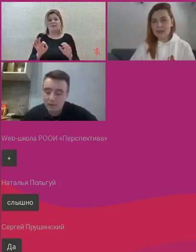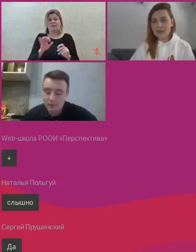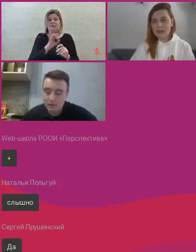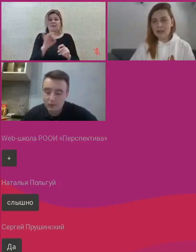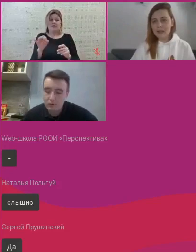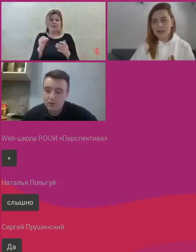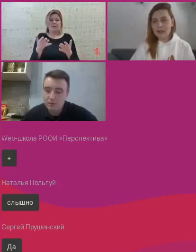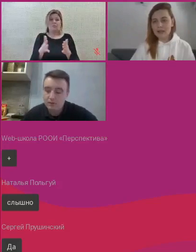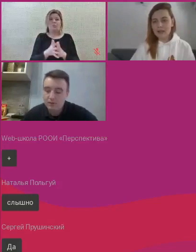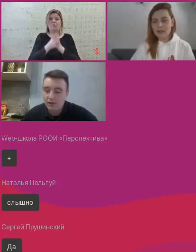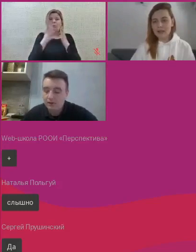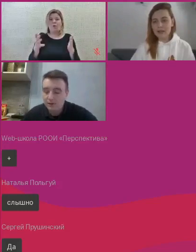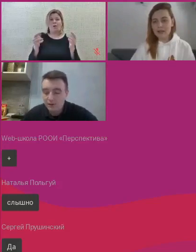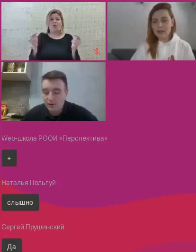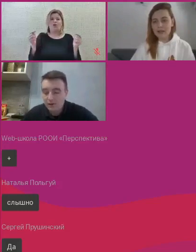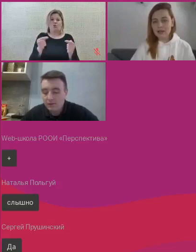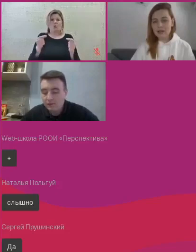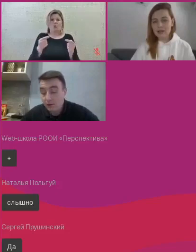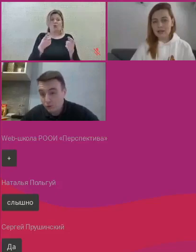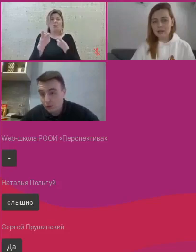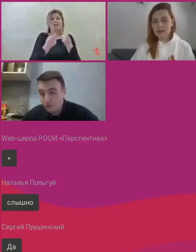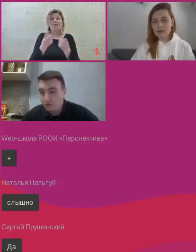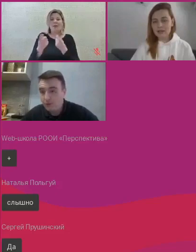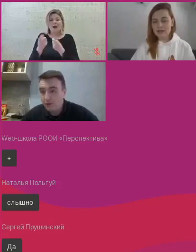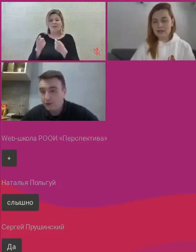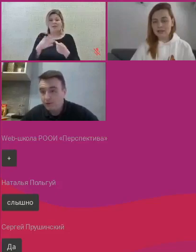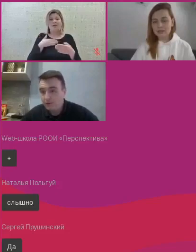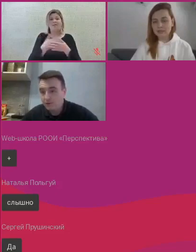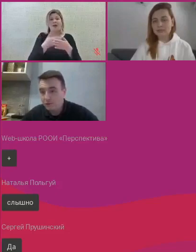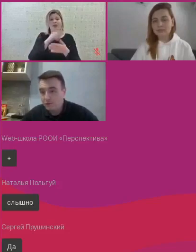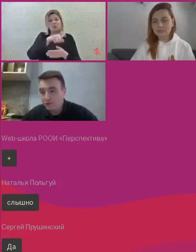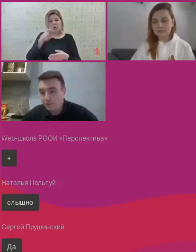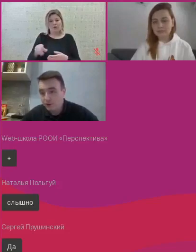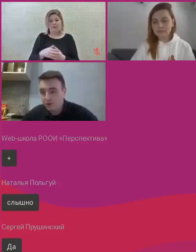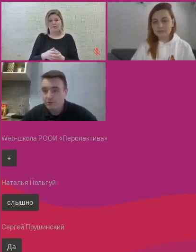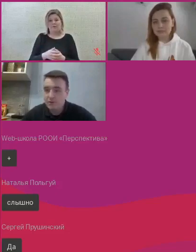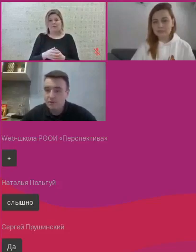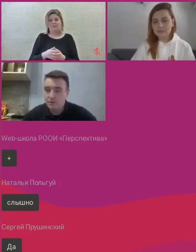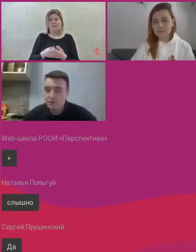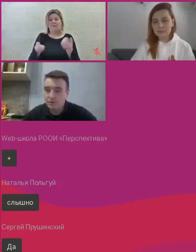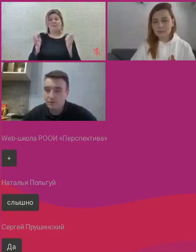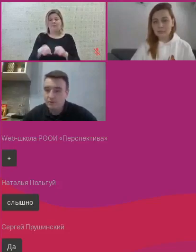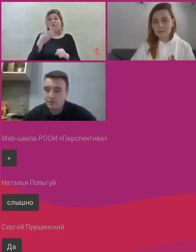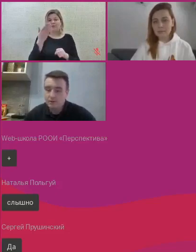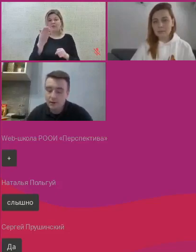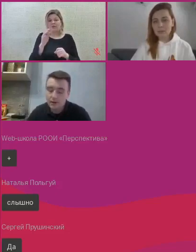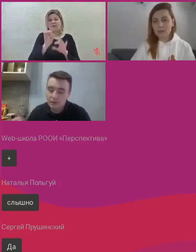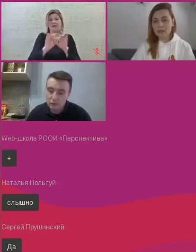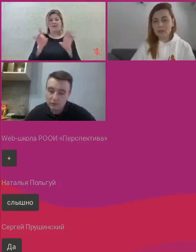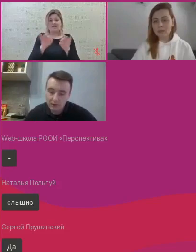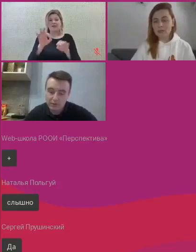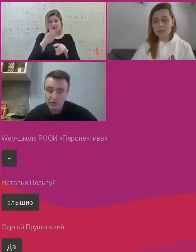четко получается привлекать волонтеров. Анастасия, может быть, вы про это расскажете?